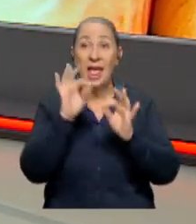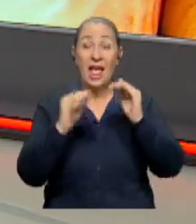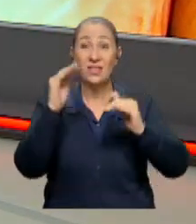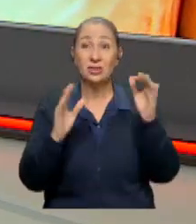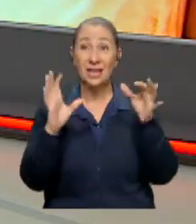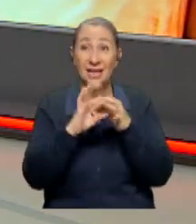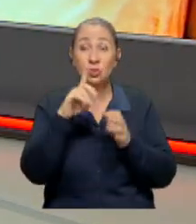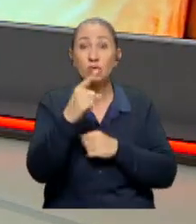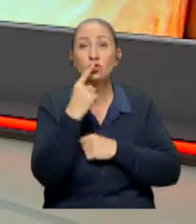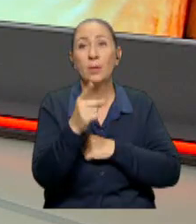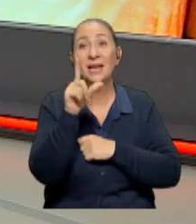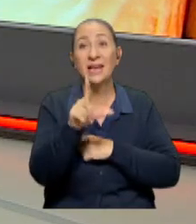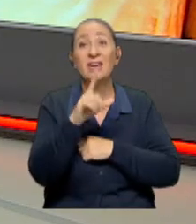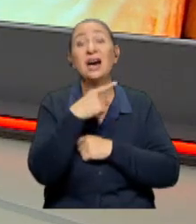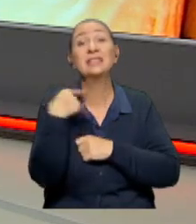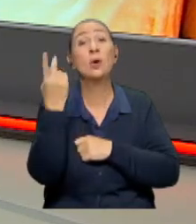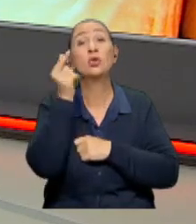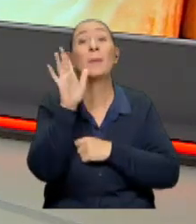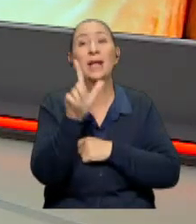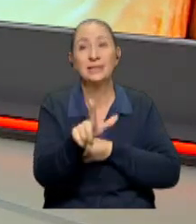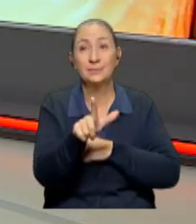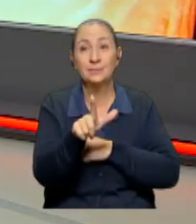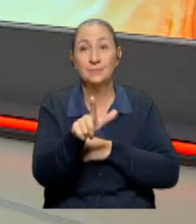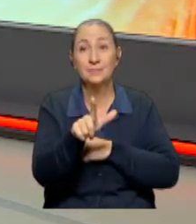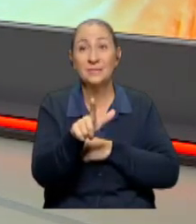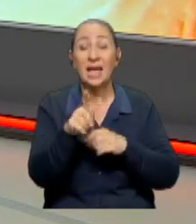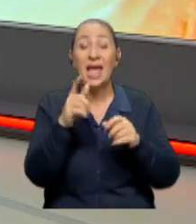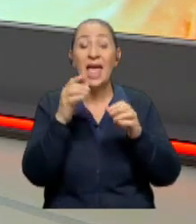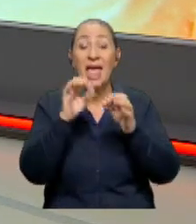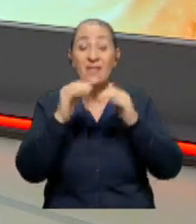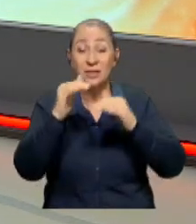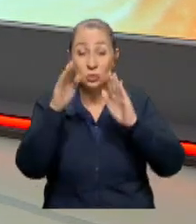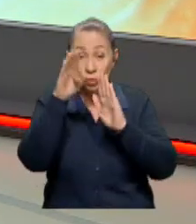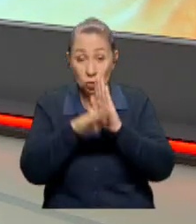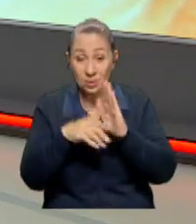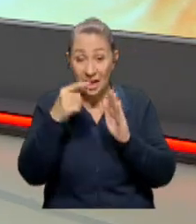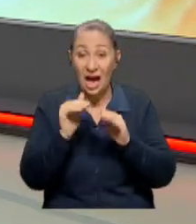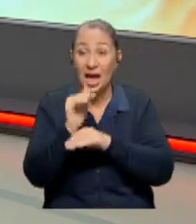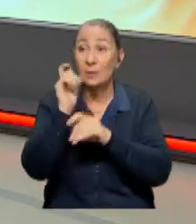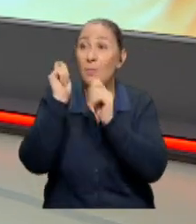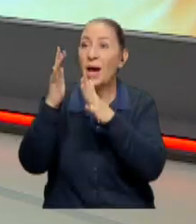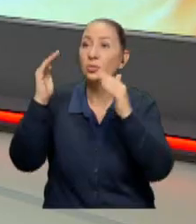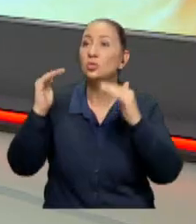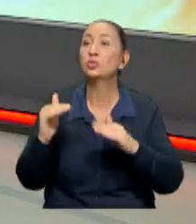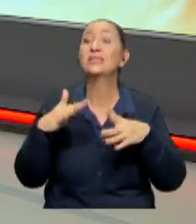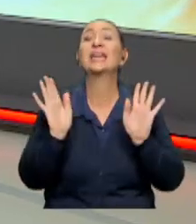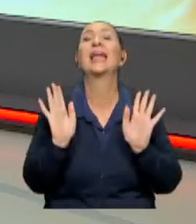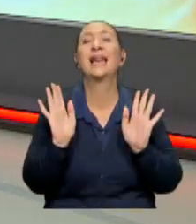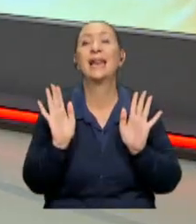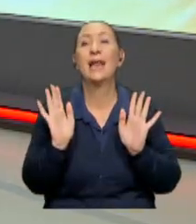Enflasyonla ilgili bir de şunu söylemek lazım ve asla unutmamak lazım. Enflasyonun düşmesi demek, hayat pahalılığının düşmesi demek değil.